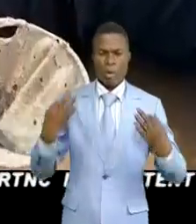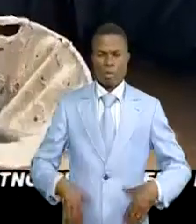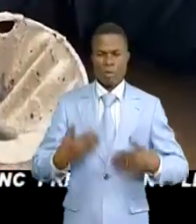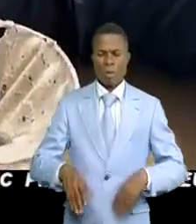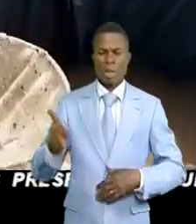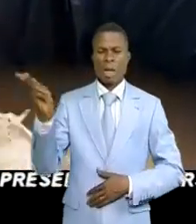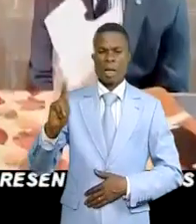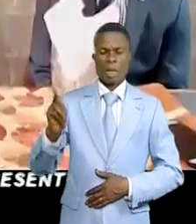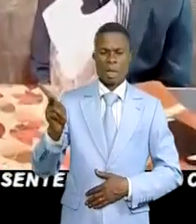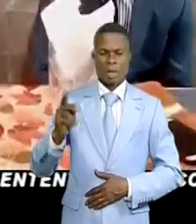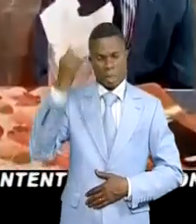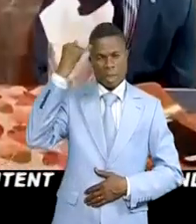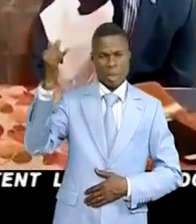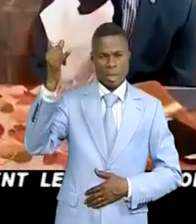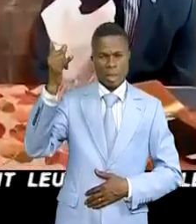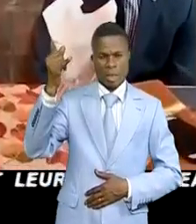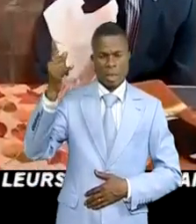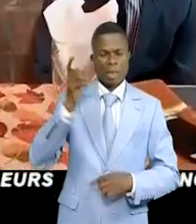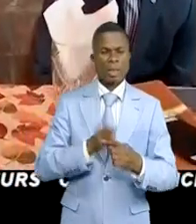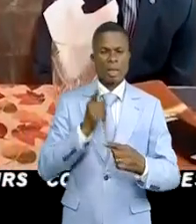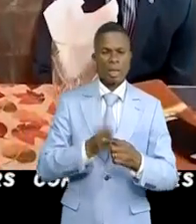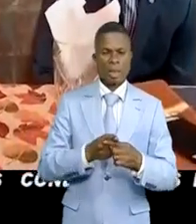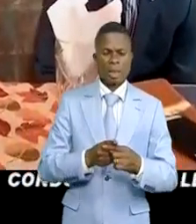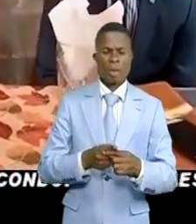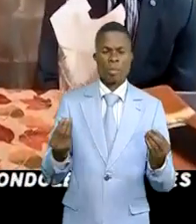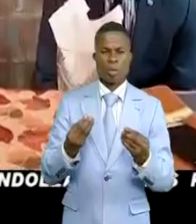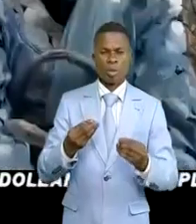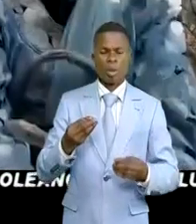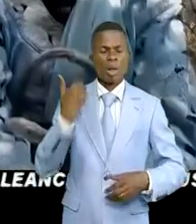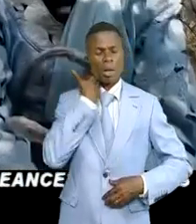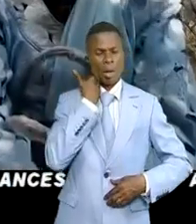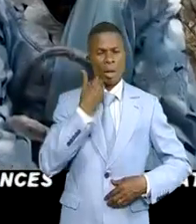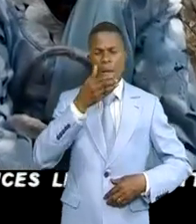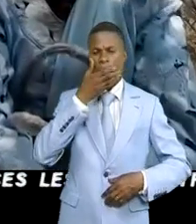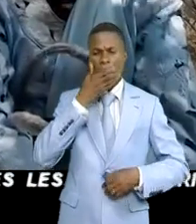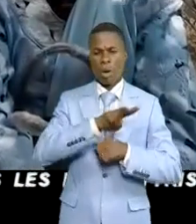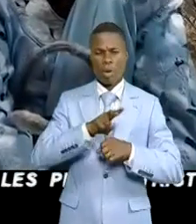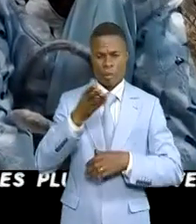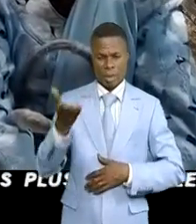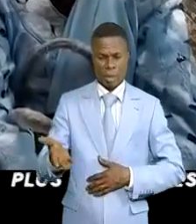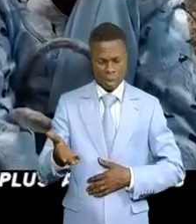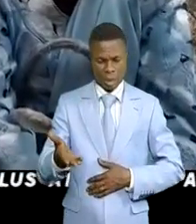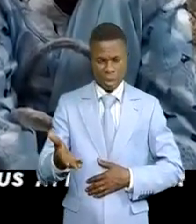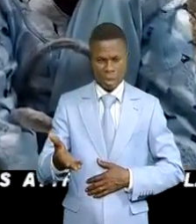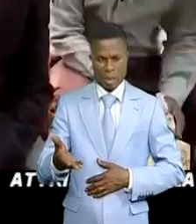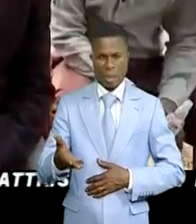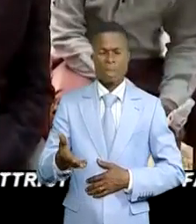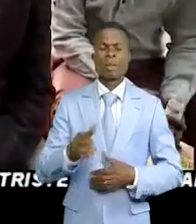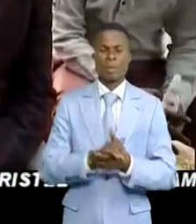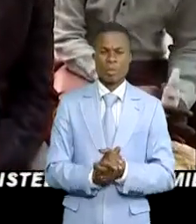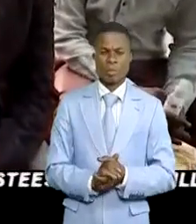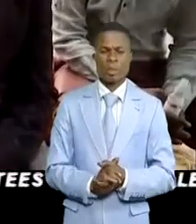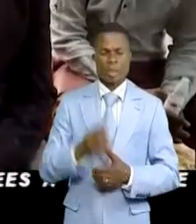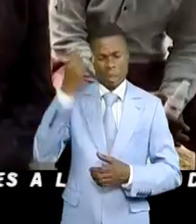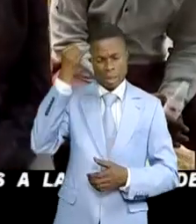Kasaï dans un contexte difficile caractérisé par la pandémie de la maladie à coronavirus COVID-19. C'est le